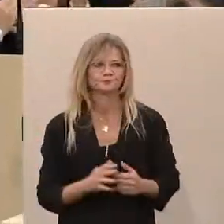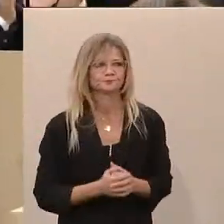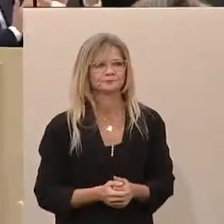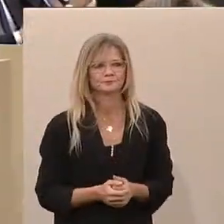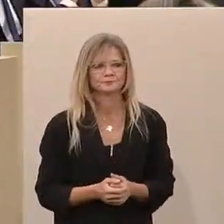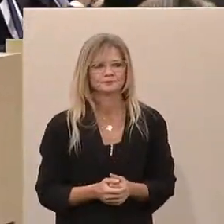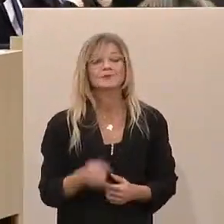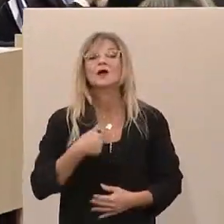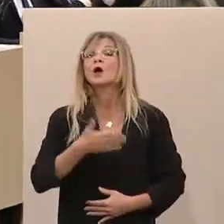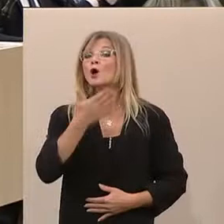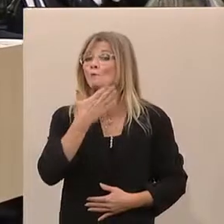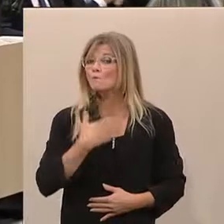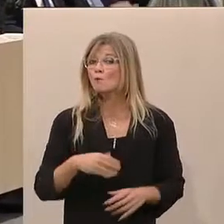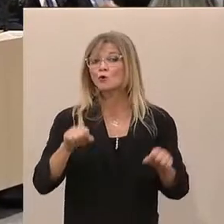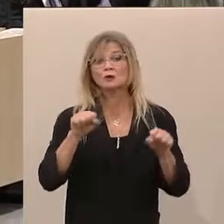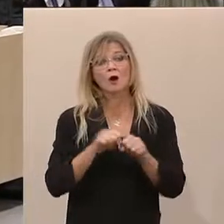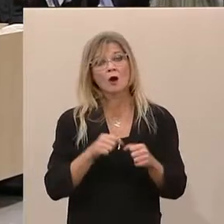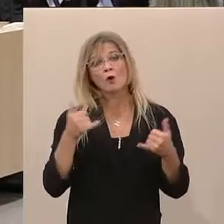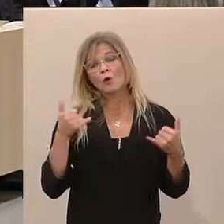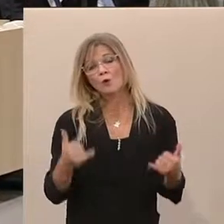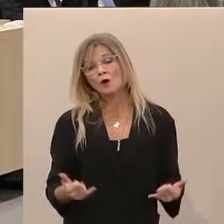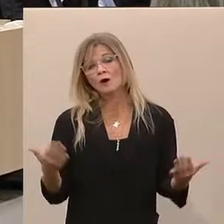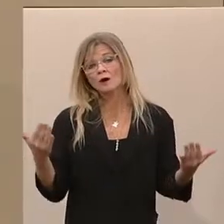Und ich möchte auch Gelegenheit nützen, mich beim